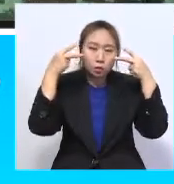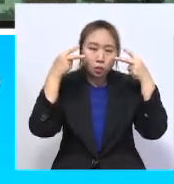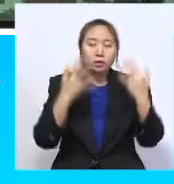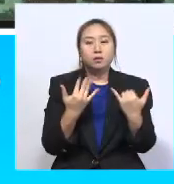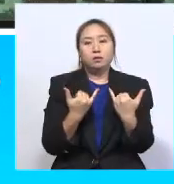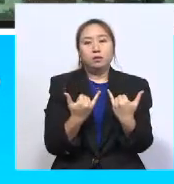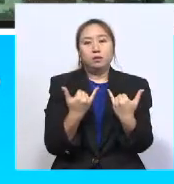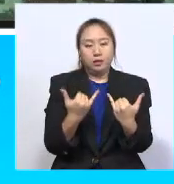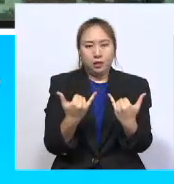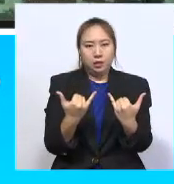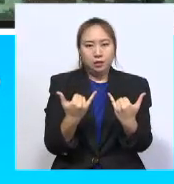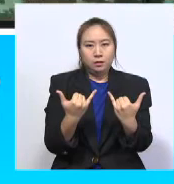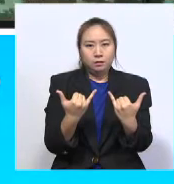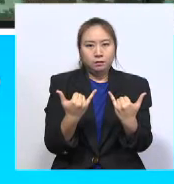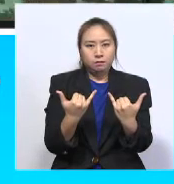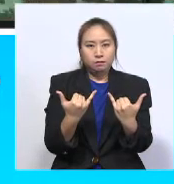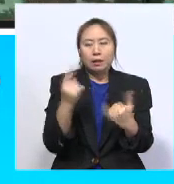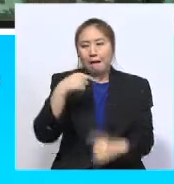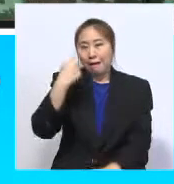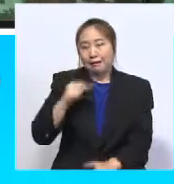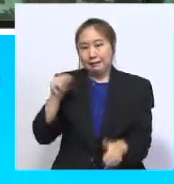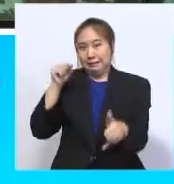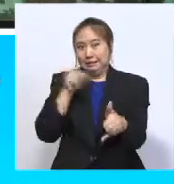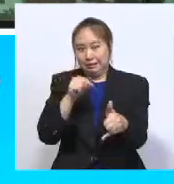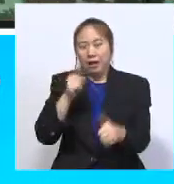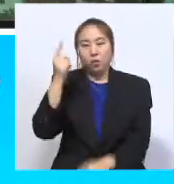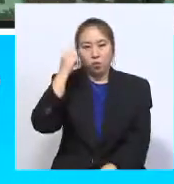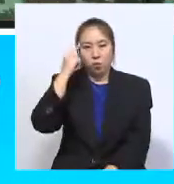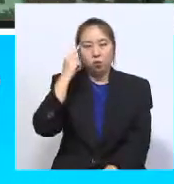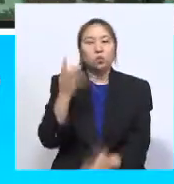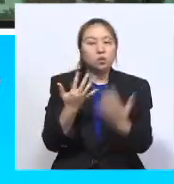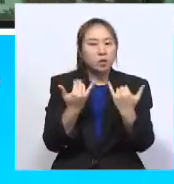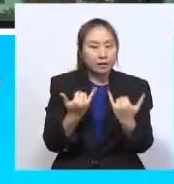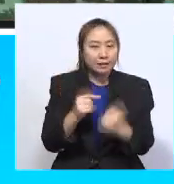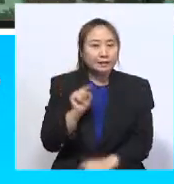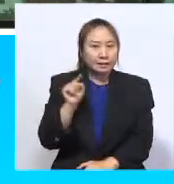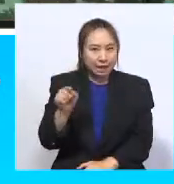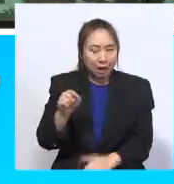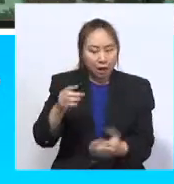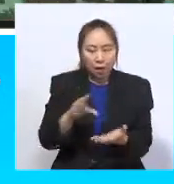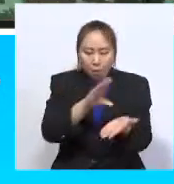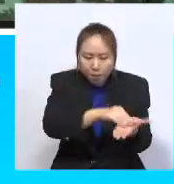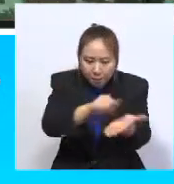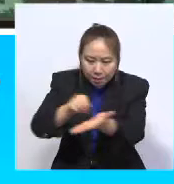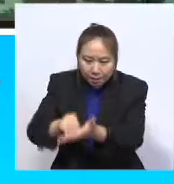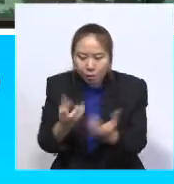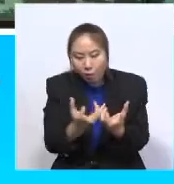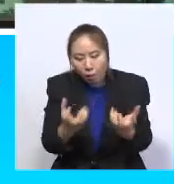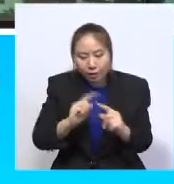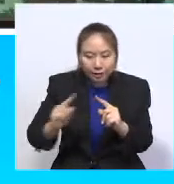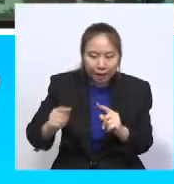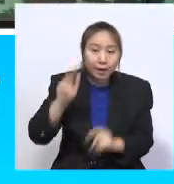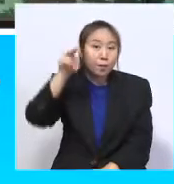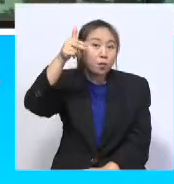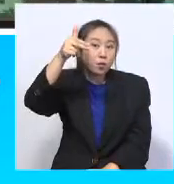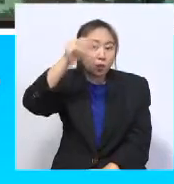ขณะนี้เราพอจะทราบผู้ที่อยู่เบื้องหลังของการก่อเหตุแม่ทัพได้กำชับให้หน่วยได้รวบรวมวัตถุพยานแล้วก็ตรวจสอบภาพจากวงจรปิ